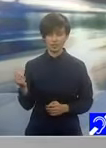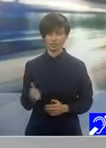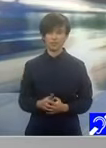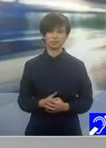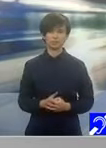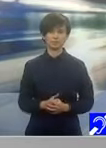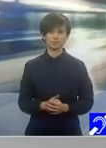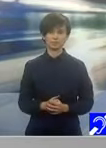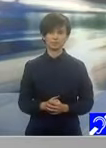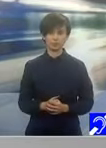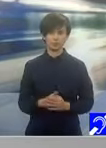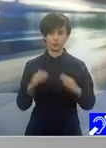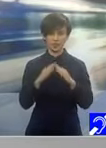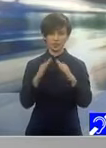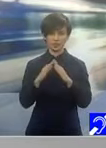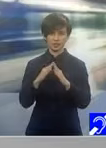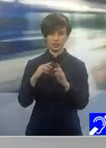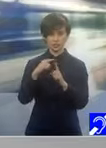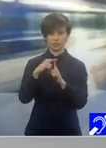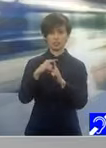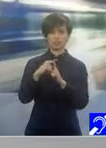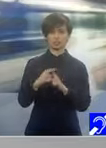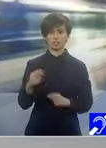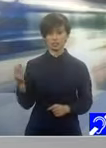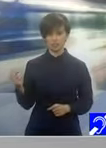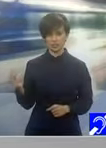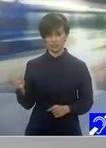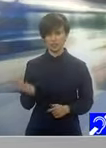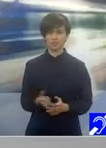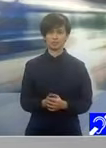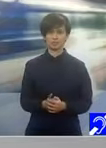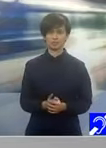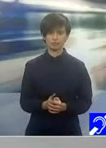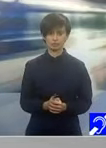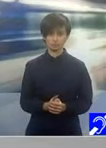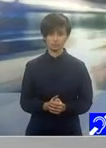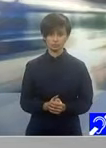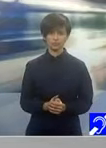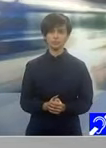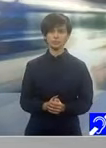Biserica Greco-Catolică se poate implica financiar? Biserica, Episcopia Greco-Catolică? Sigur că da.